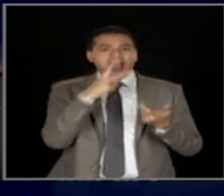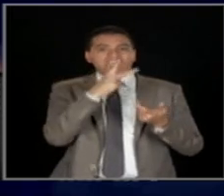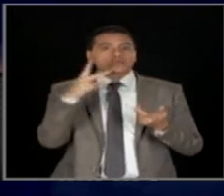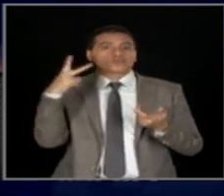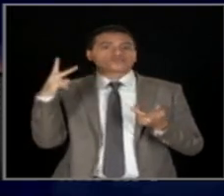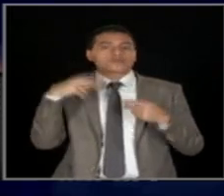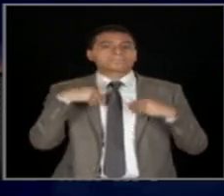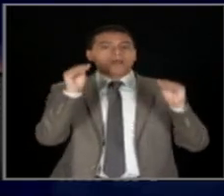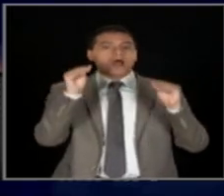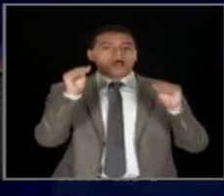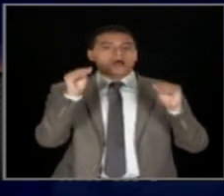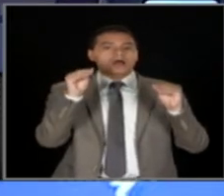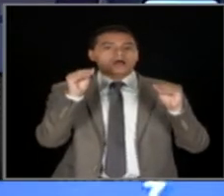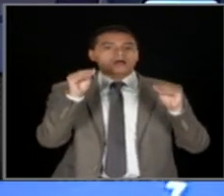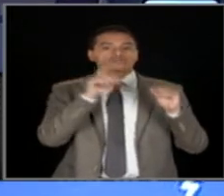2022.